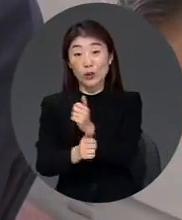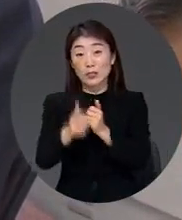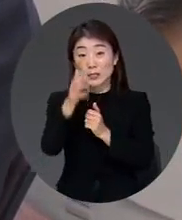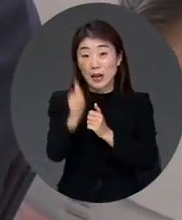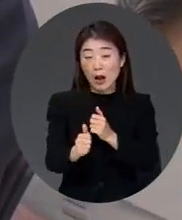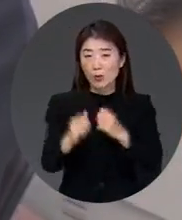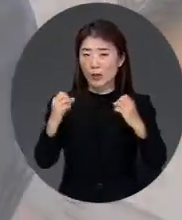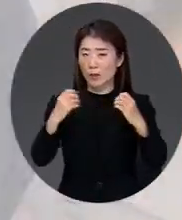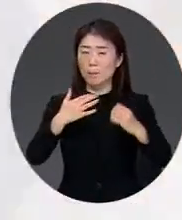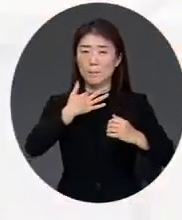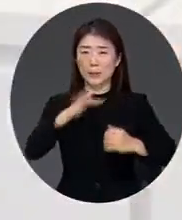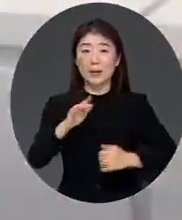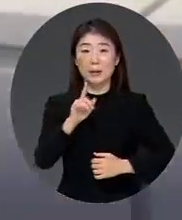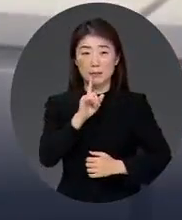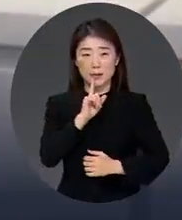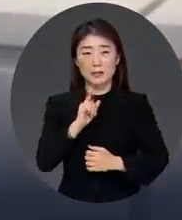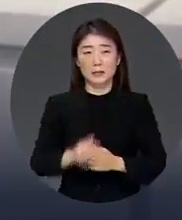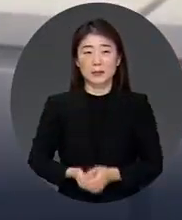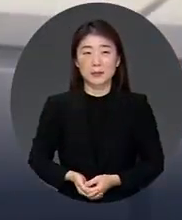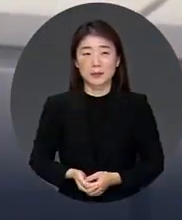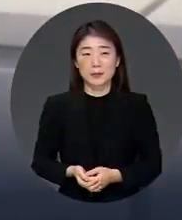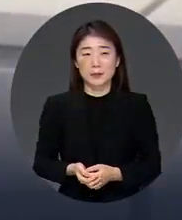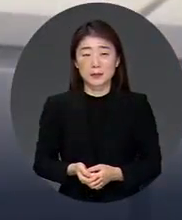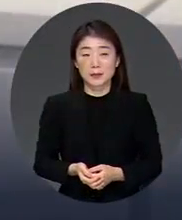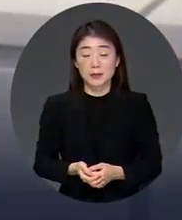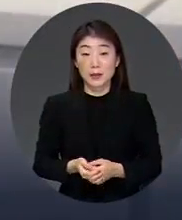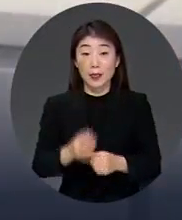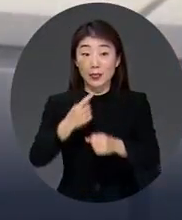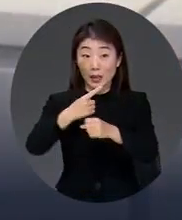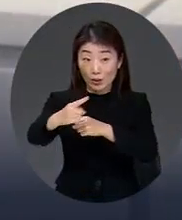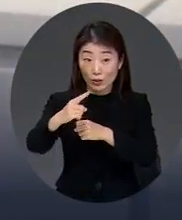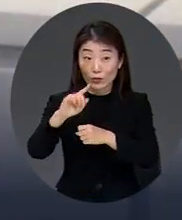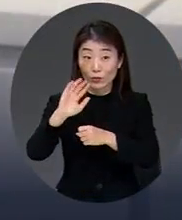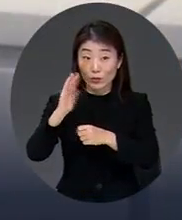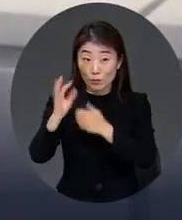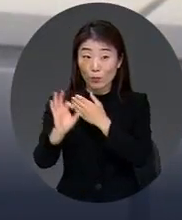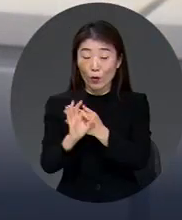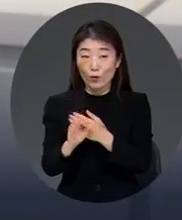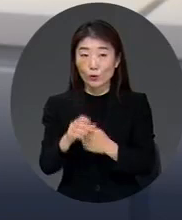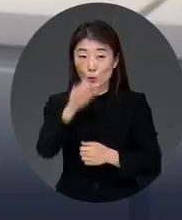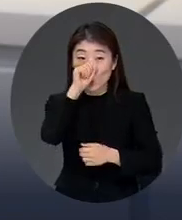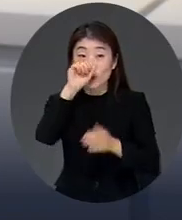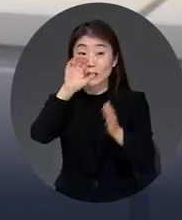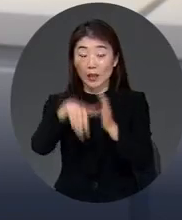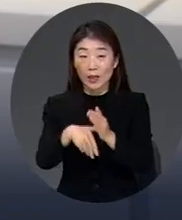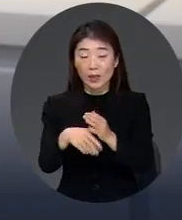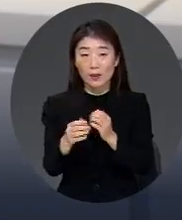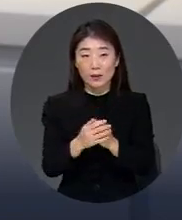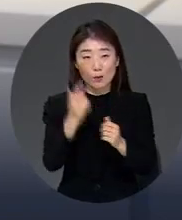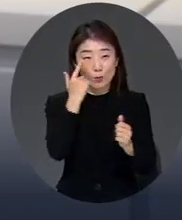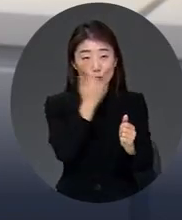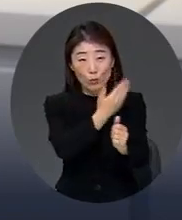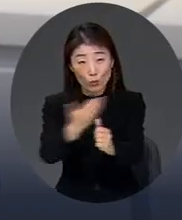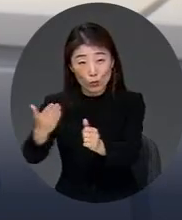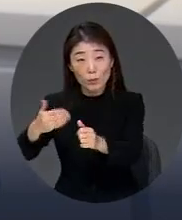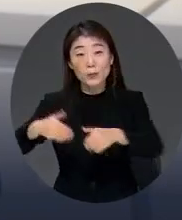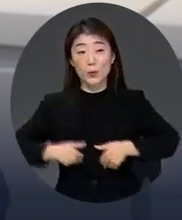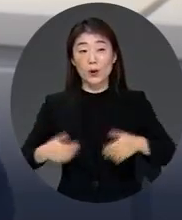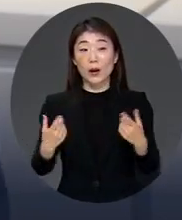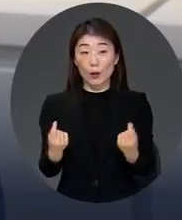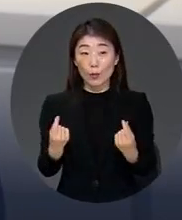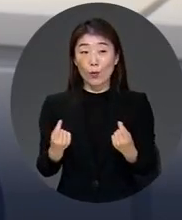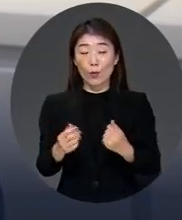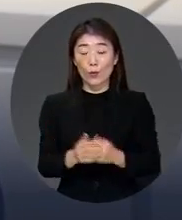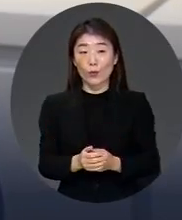없다고 말했습니다. 해가 바뀌면 적절한 시기에 여론조사가 이루어져야 되지 않겠나 하는 생각이 들고 통합에